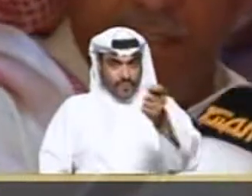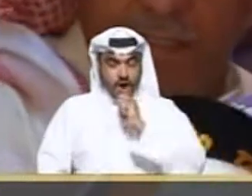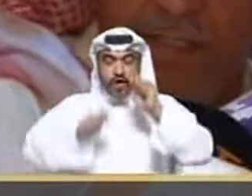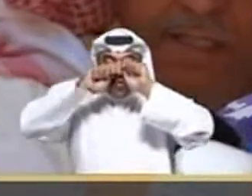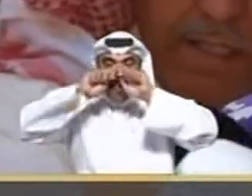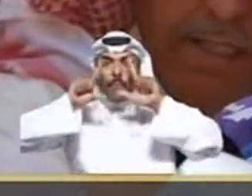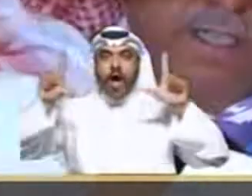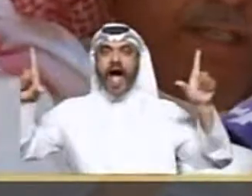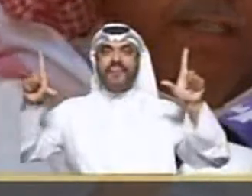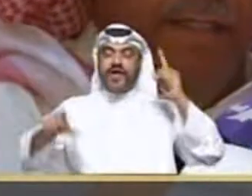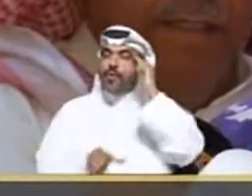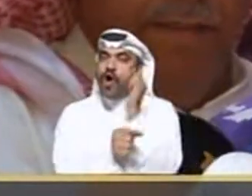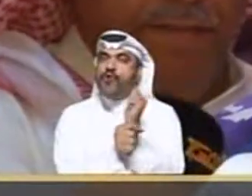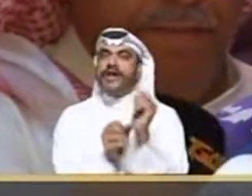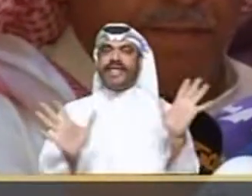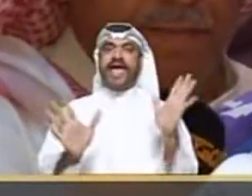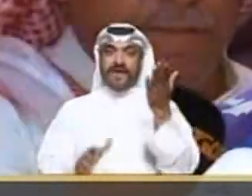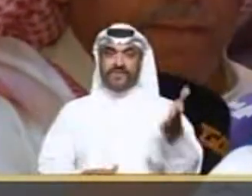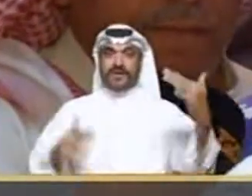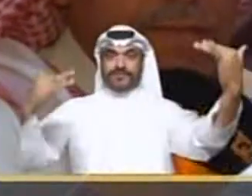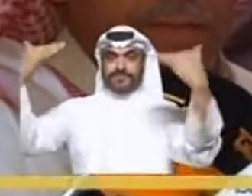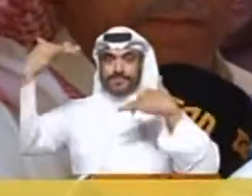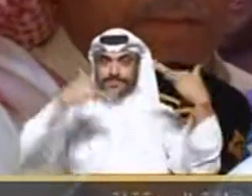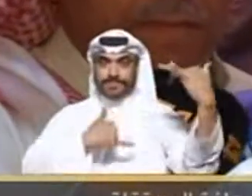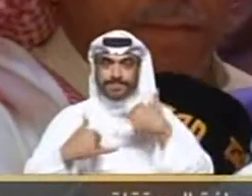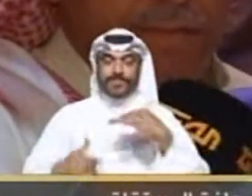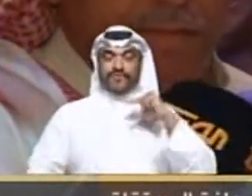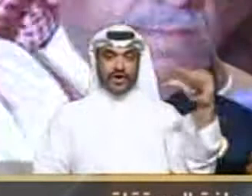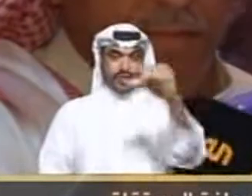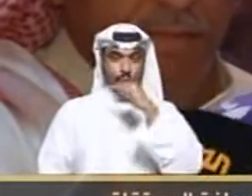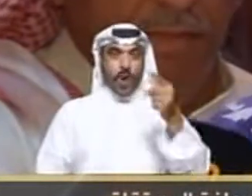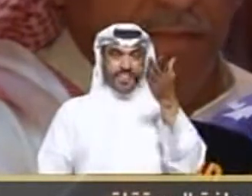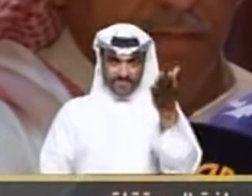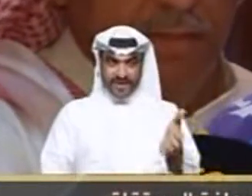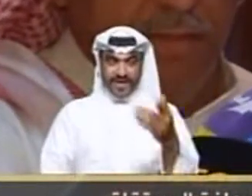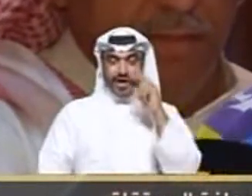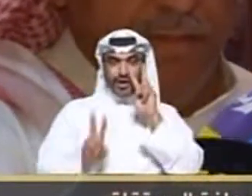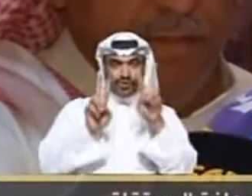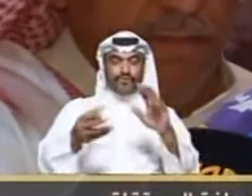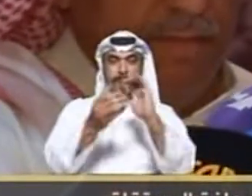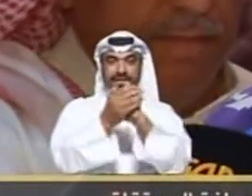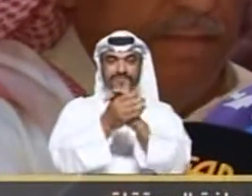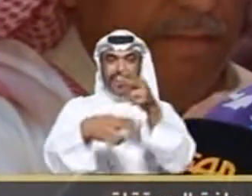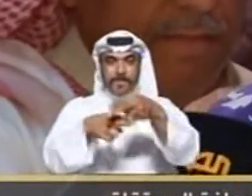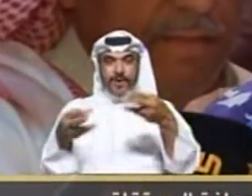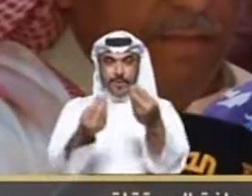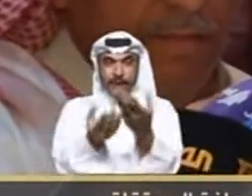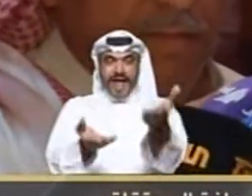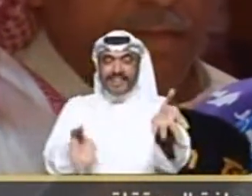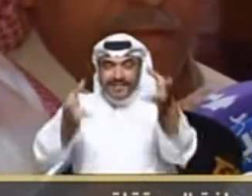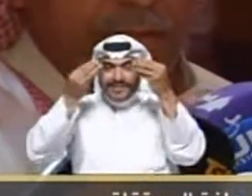الإعلام، فنرى هذه المشاركات خاصة من الإعلاميين الدوليين وتواجدهم مع زملائهم في الكويت ما هي